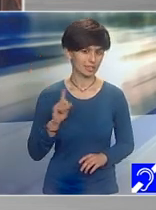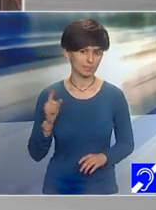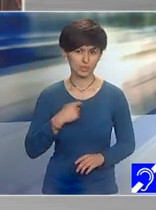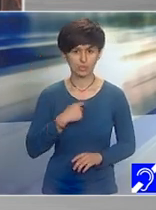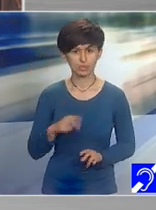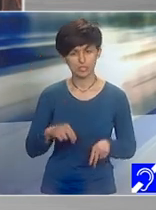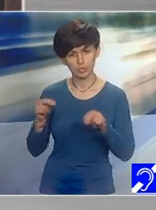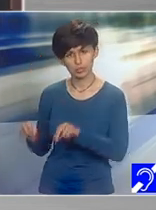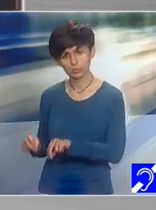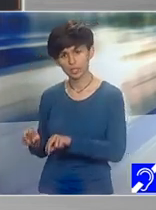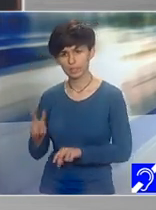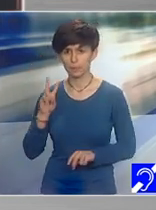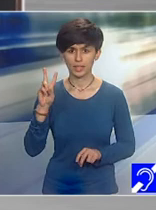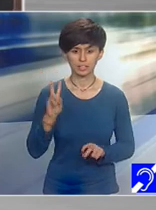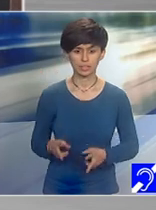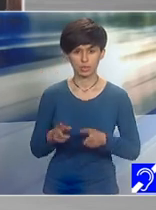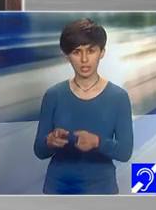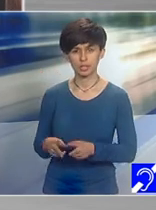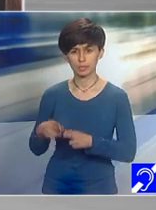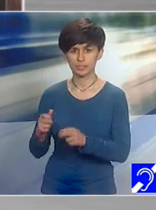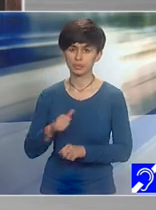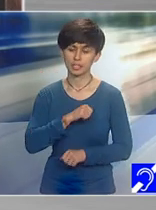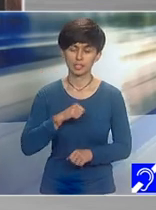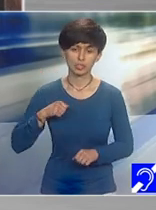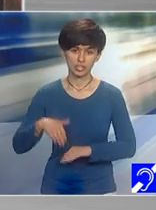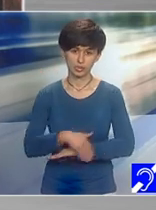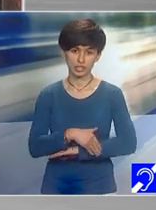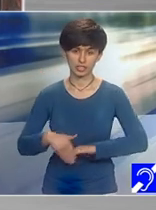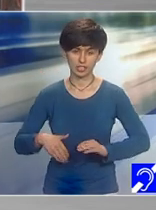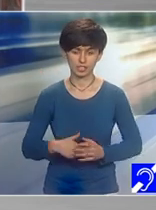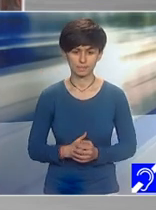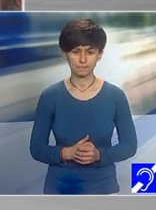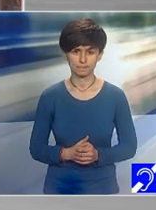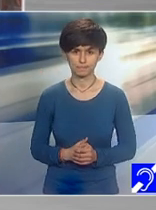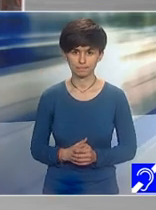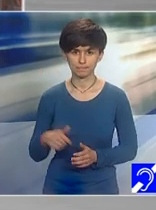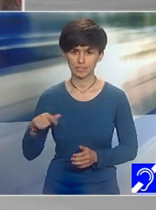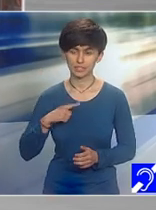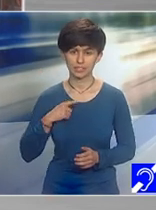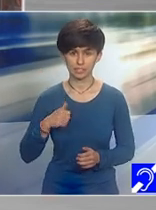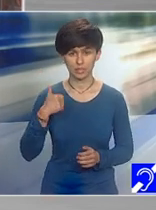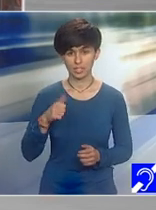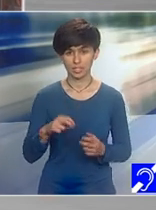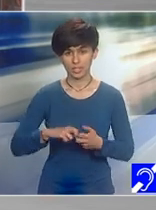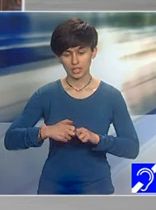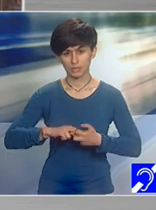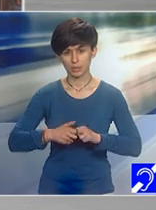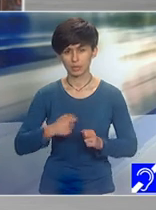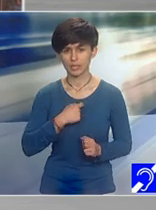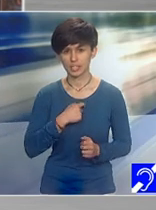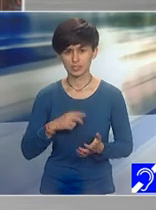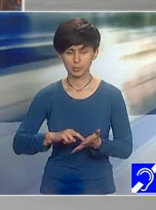stradă care o avem la dispoziție. Asta ar fi una dintre problemele care s-ar putea